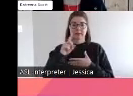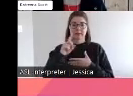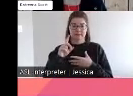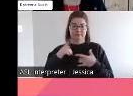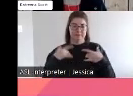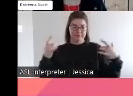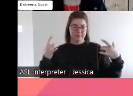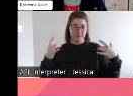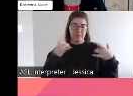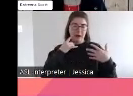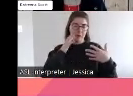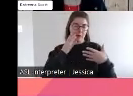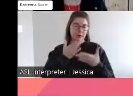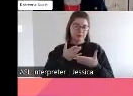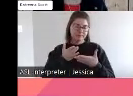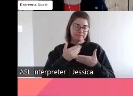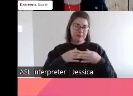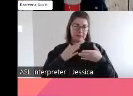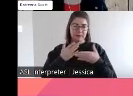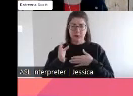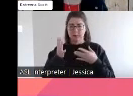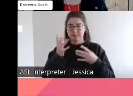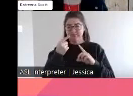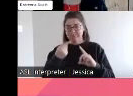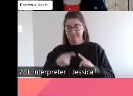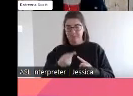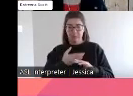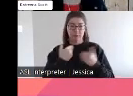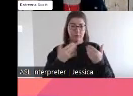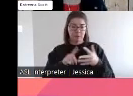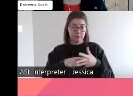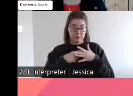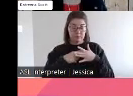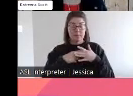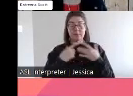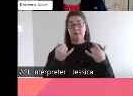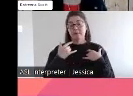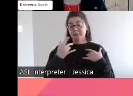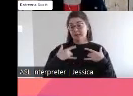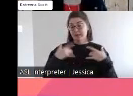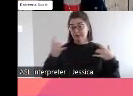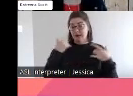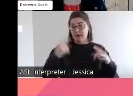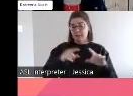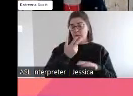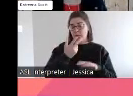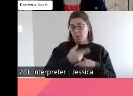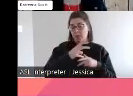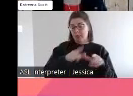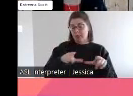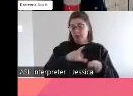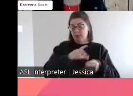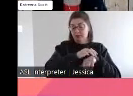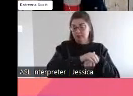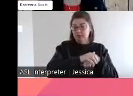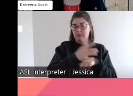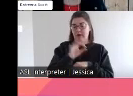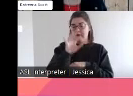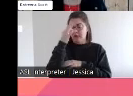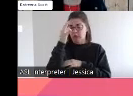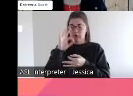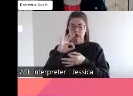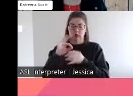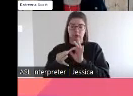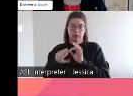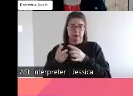Bonjour à tous. Merci d'être avec nous aujourd'hui. Je veux juste faire quelques remarques. Ce webinaire sera offert en anglais